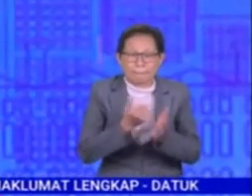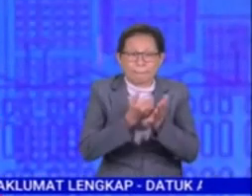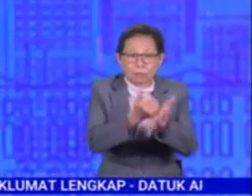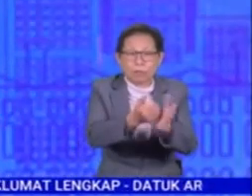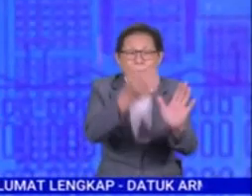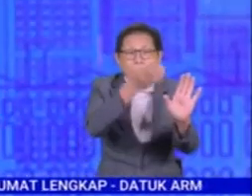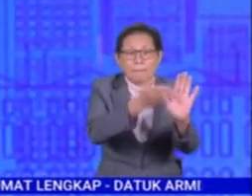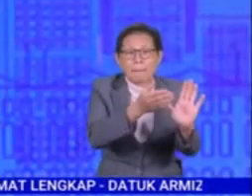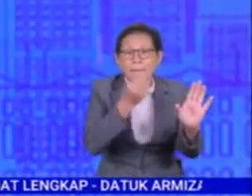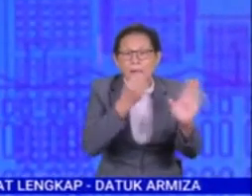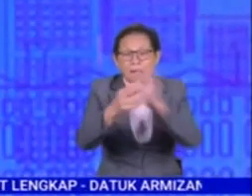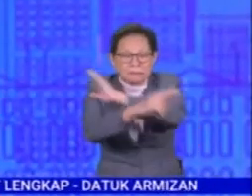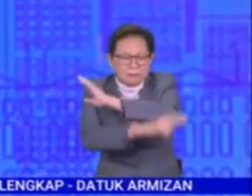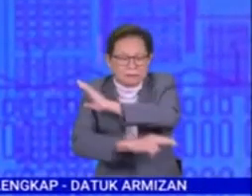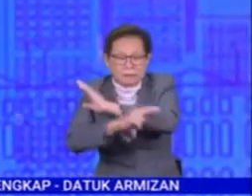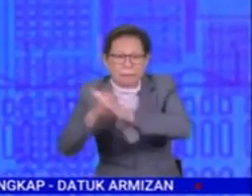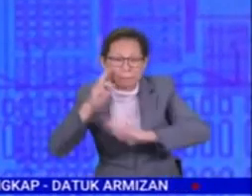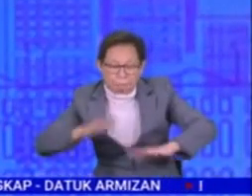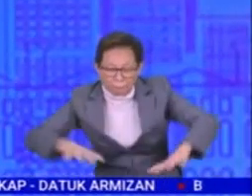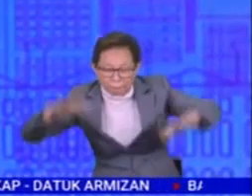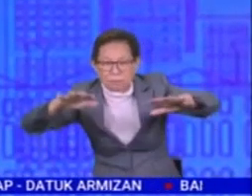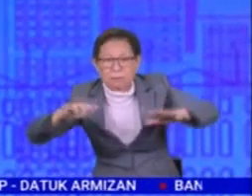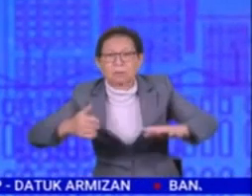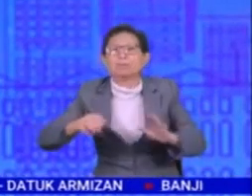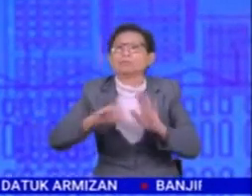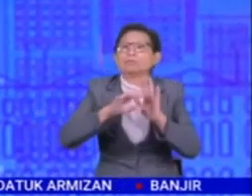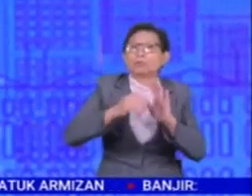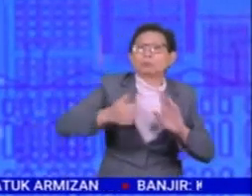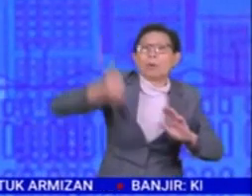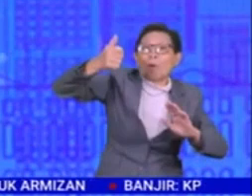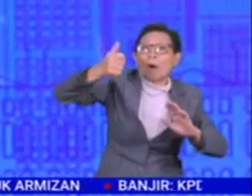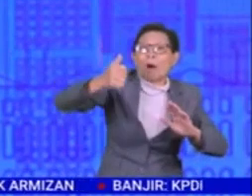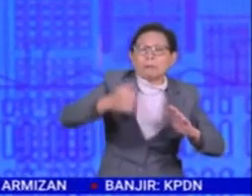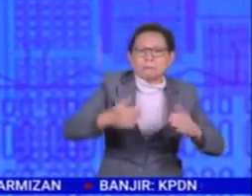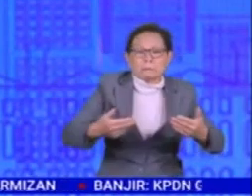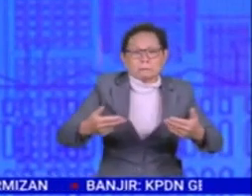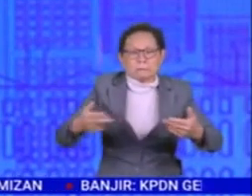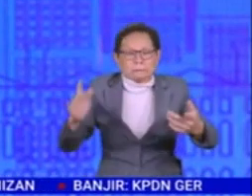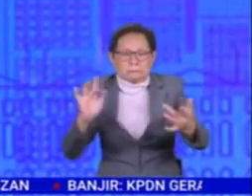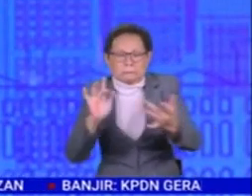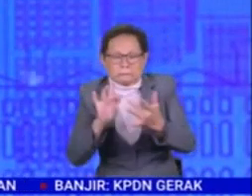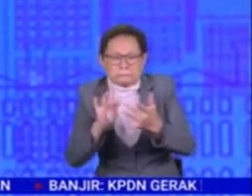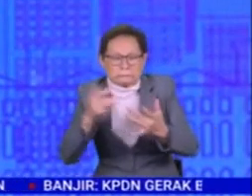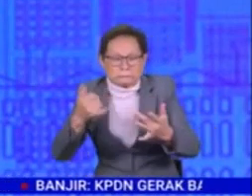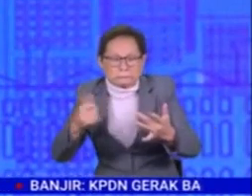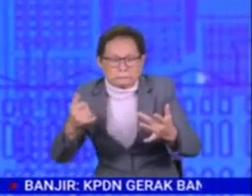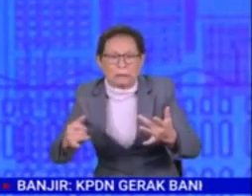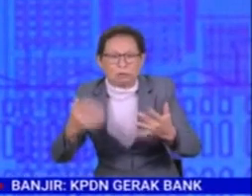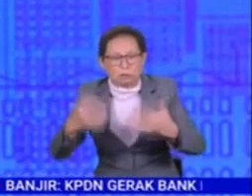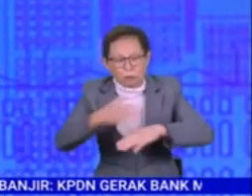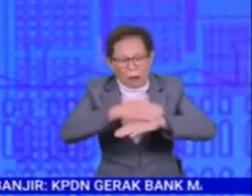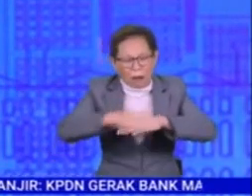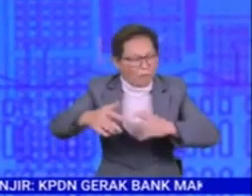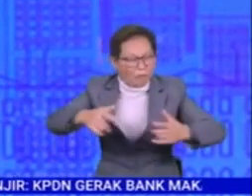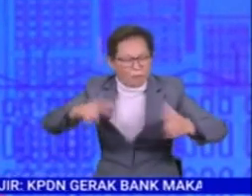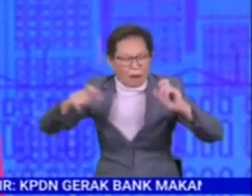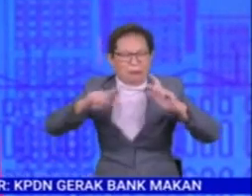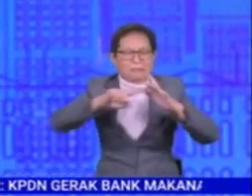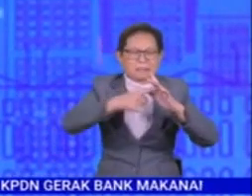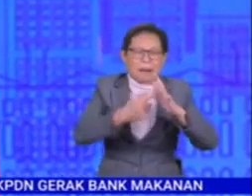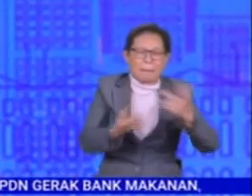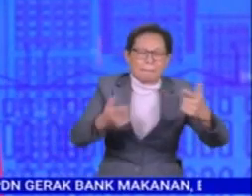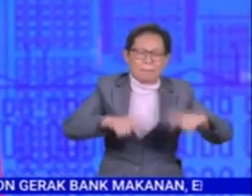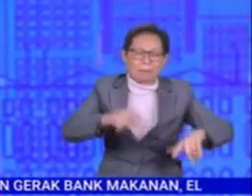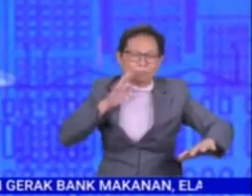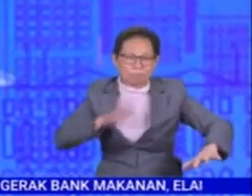Bantuan bank makanan ke negeri terbabit banjir, terutama di kawasan terputus hubungan, telah digerakkan serta merta sejak